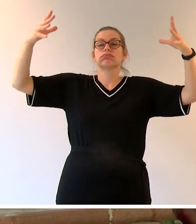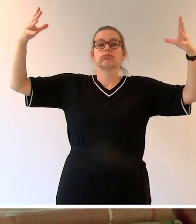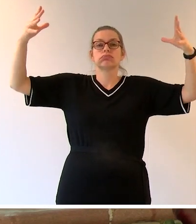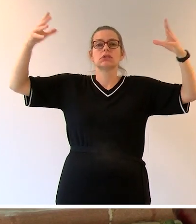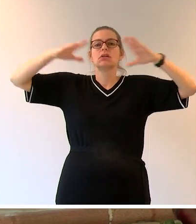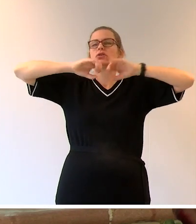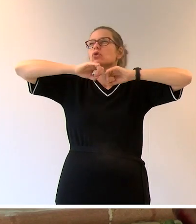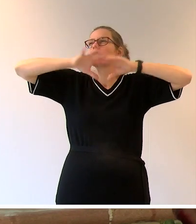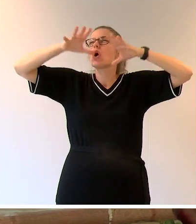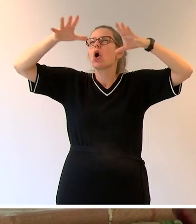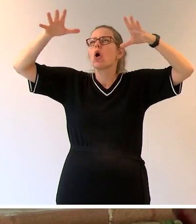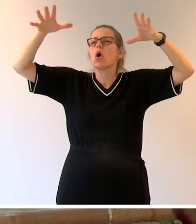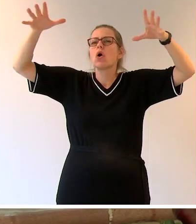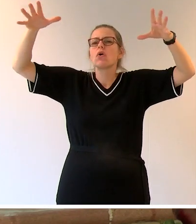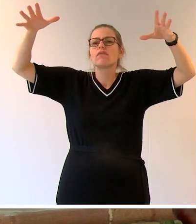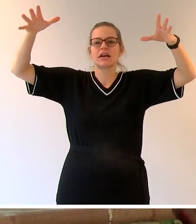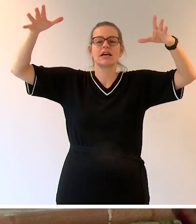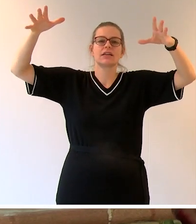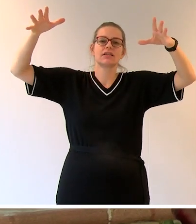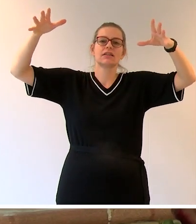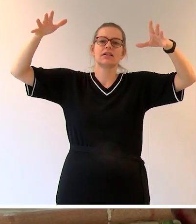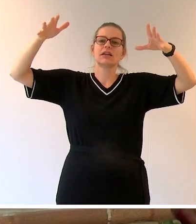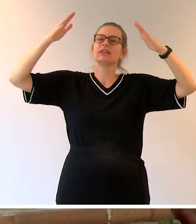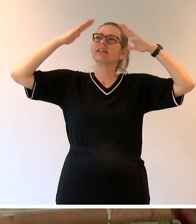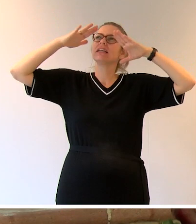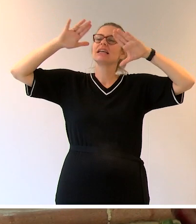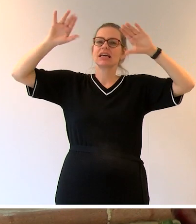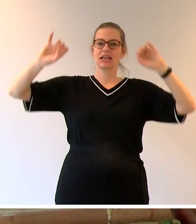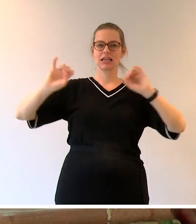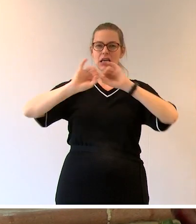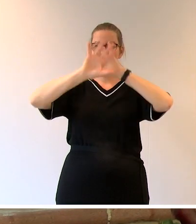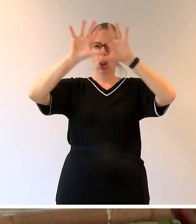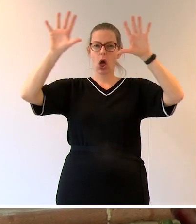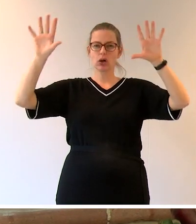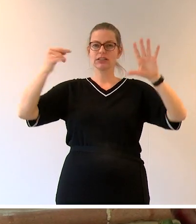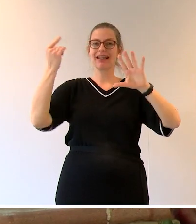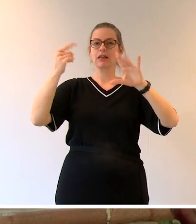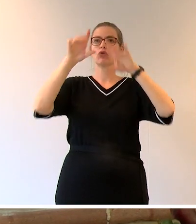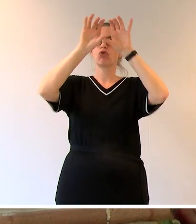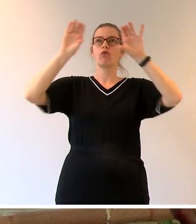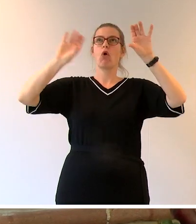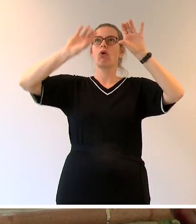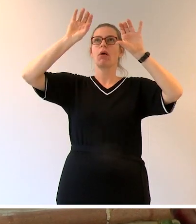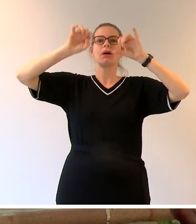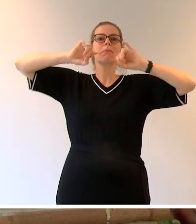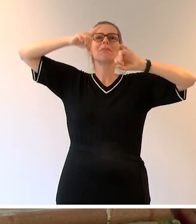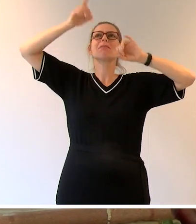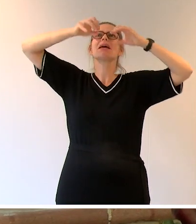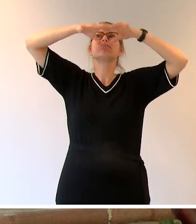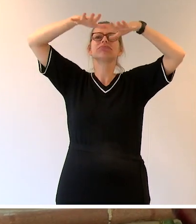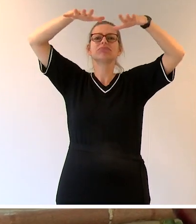Tot zover reikt die eer en die glorie en die heerlijkheid van God.